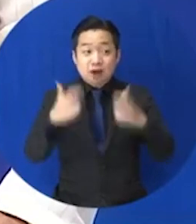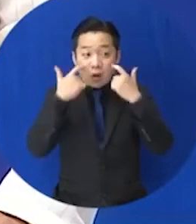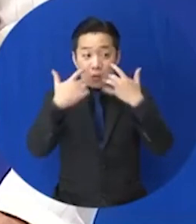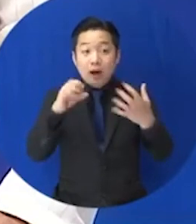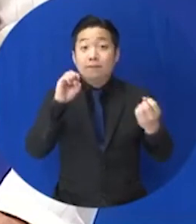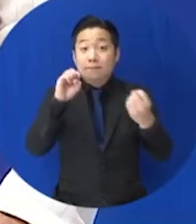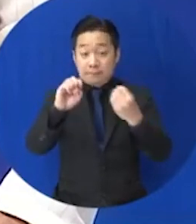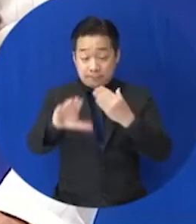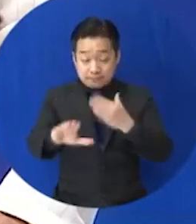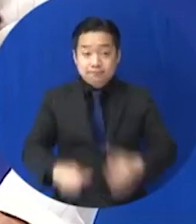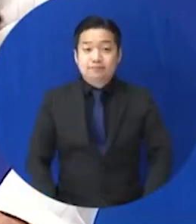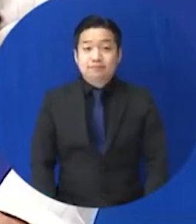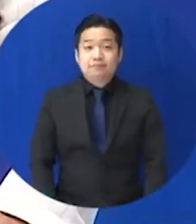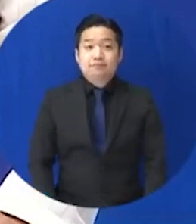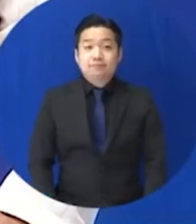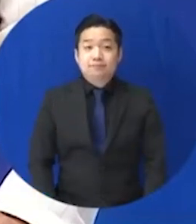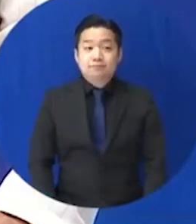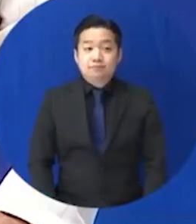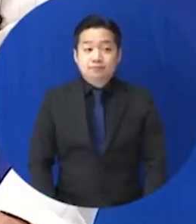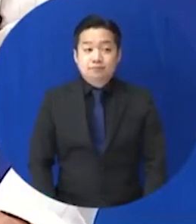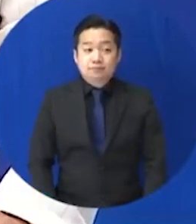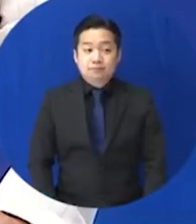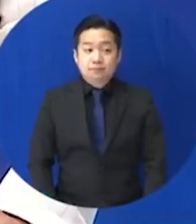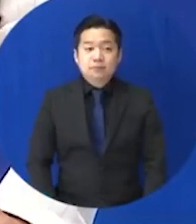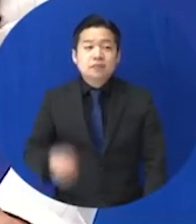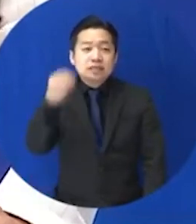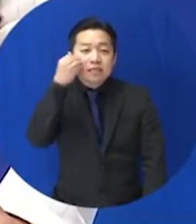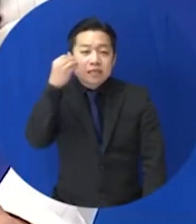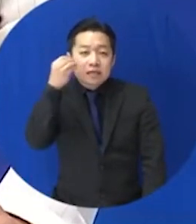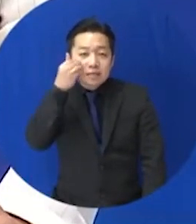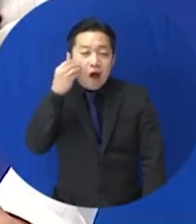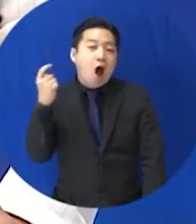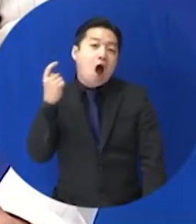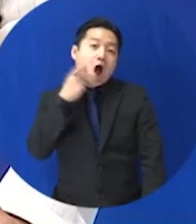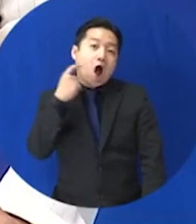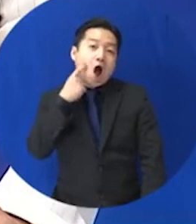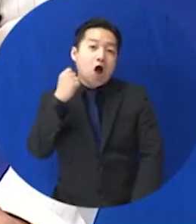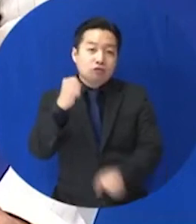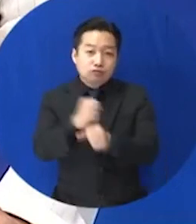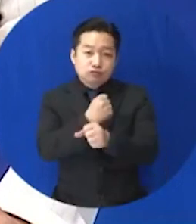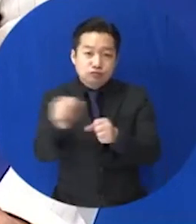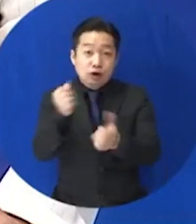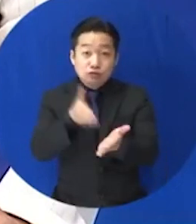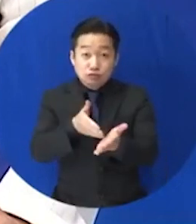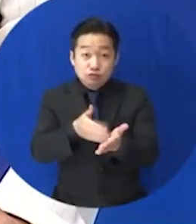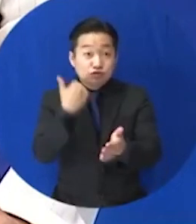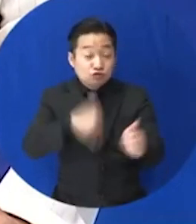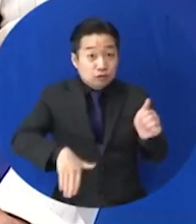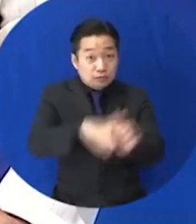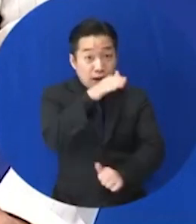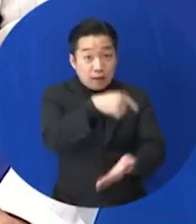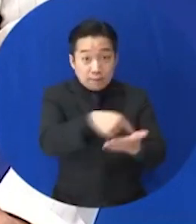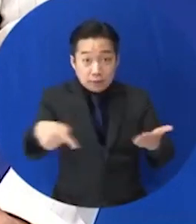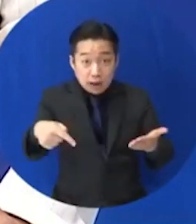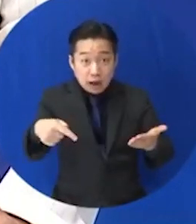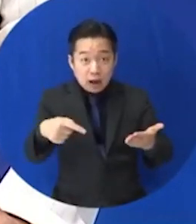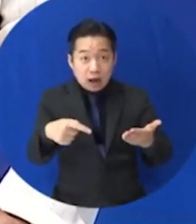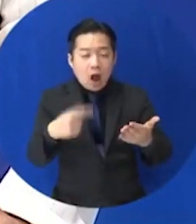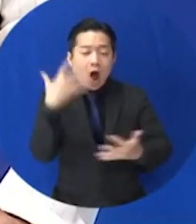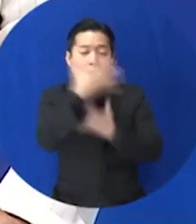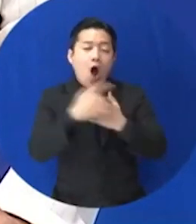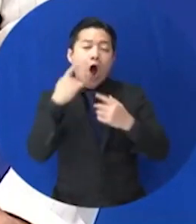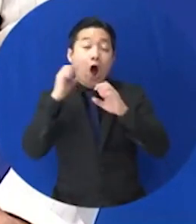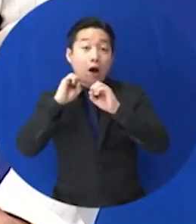명확하게 말씀드리는 것은 고의적, 악의적 가짜뉴스 생산으로 누군가의 피해를 주거나 국민의 판단을 흐리는 행위에